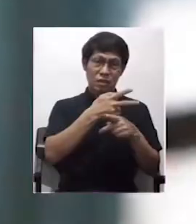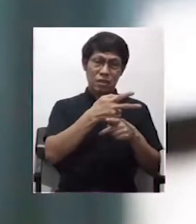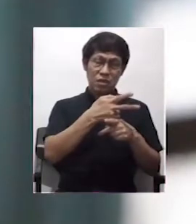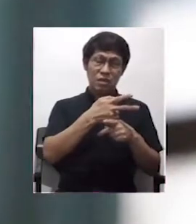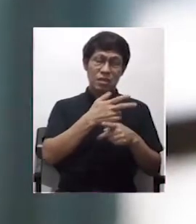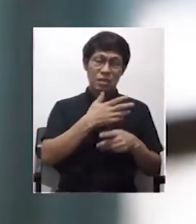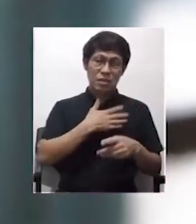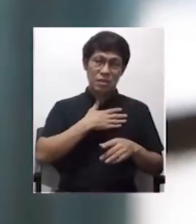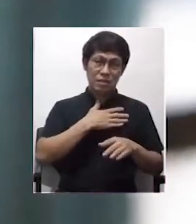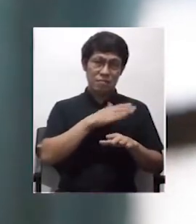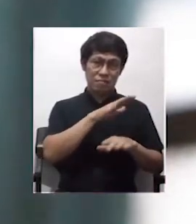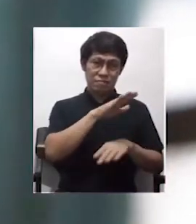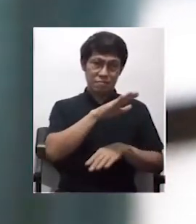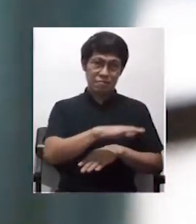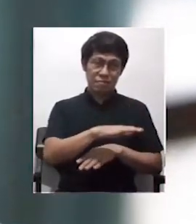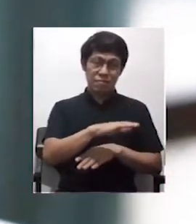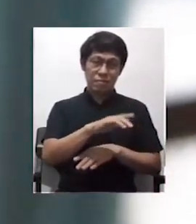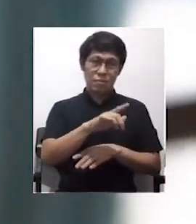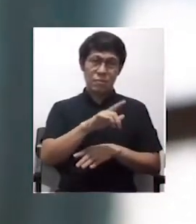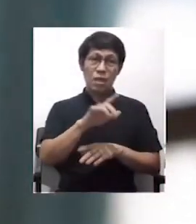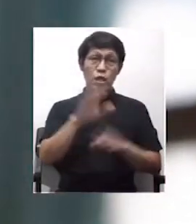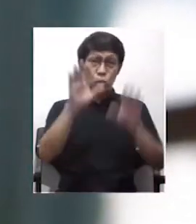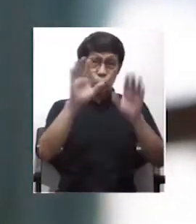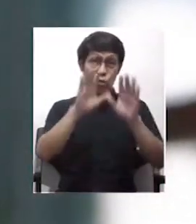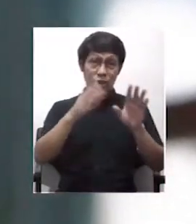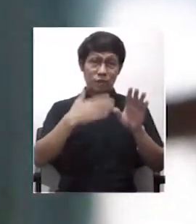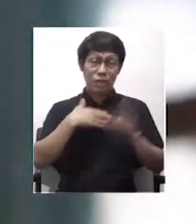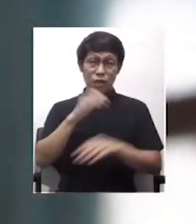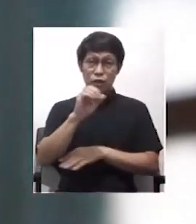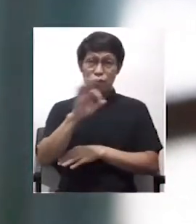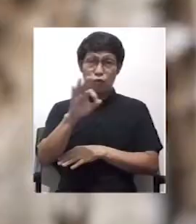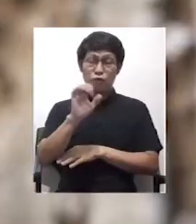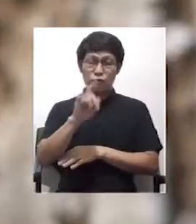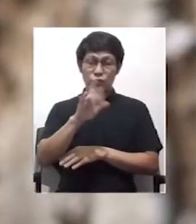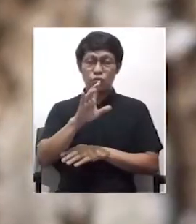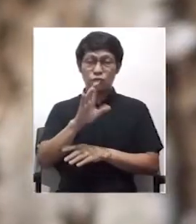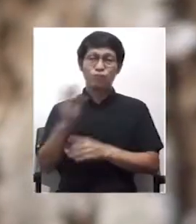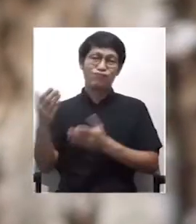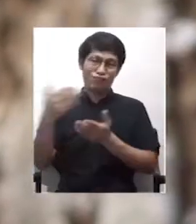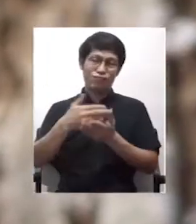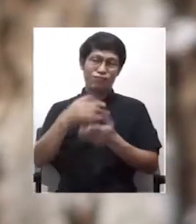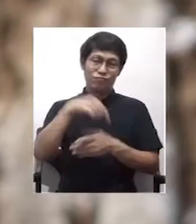Unang na-attract po talaga ako sa boses niya po. Kasi maganda po talaga yung boses niya.